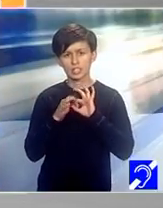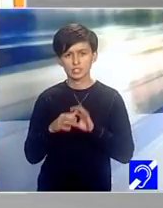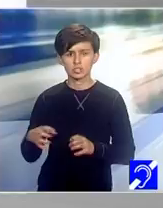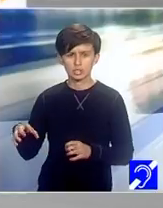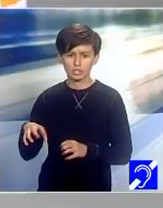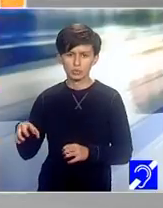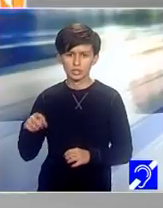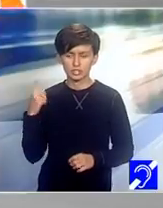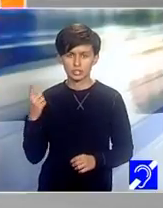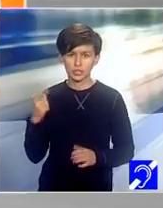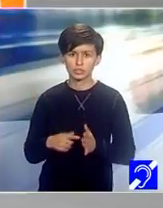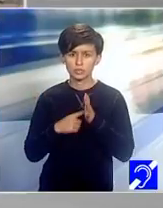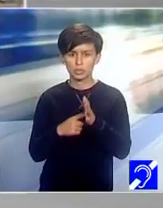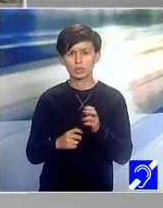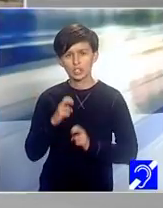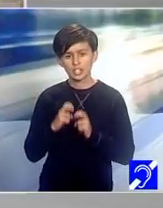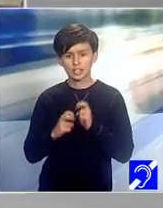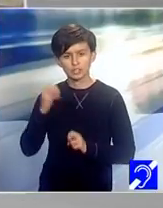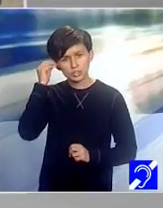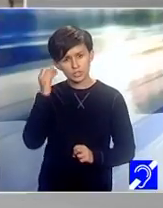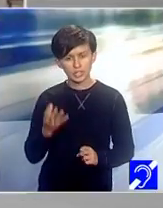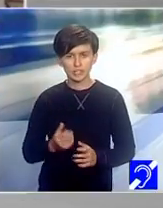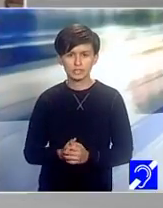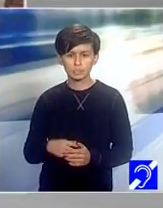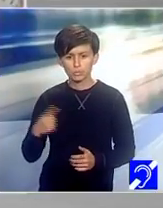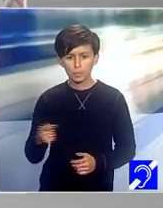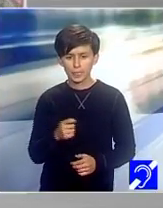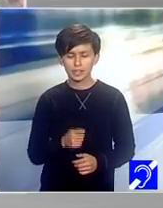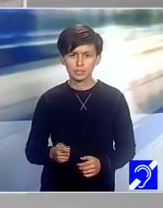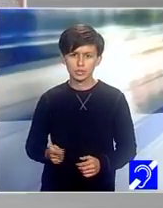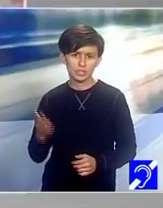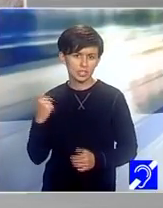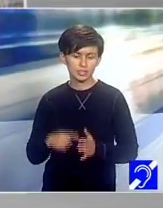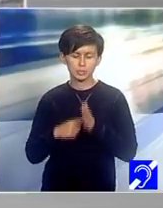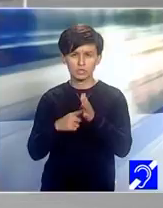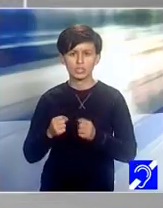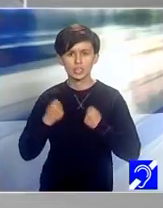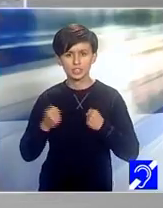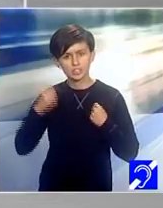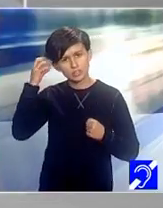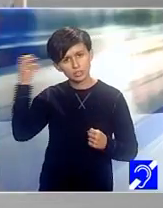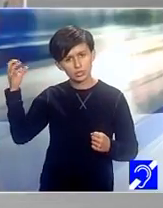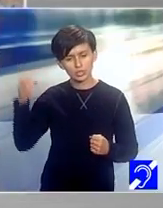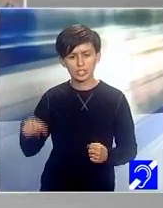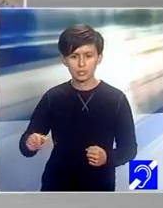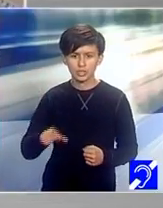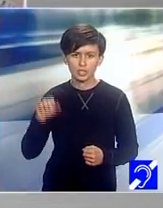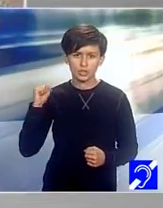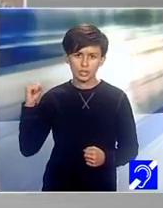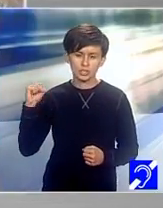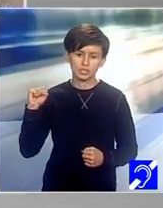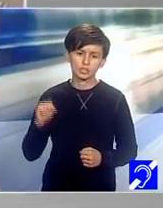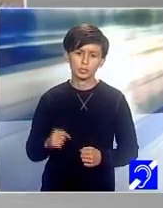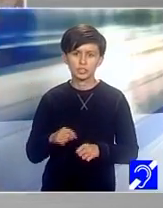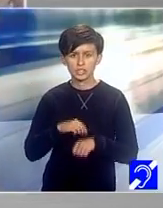orașului și promovarea industriilor creative. Un alt proiect al asociației era promovarea activităților culturale pe Someș și a celor din